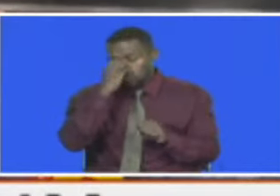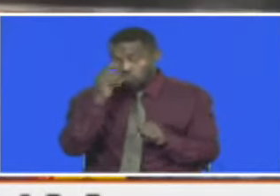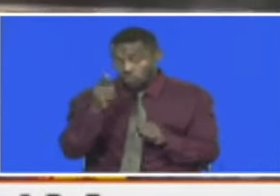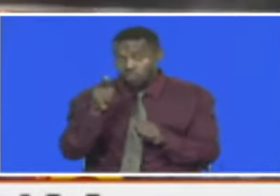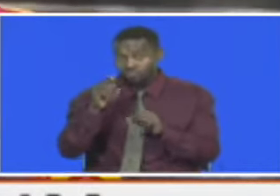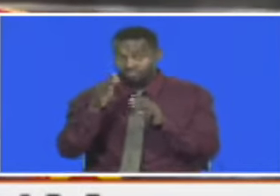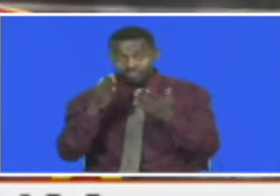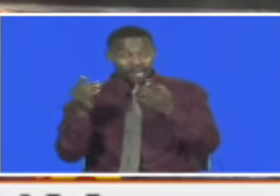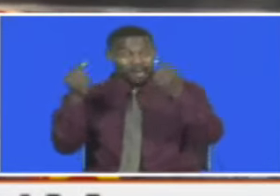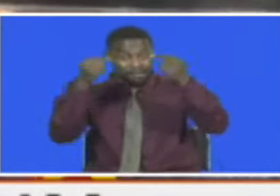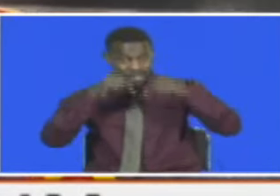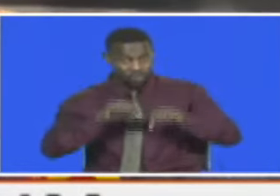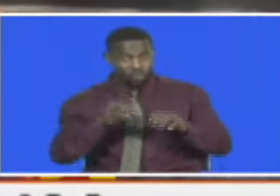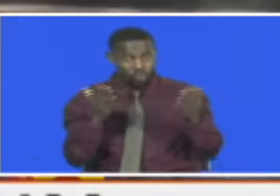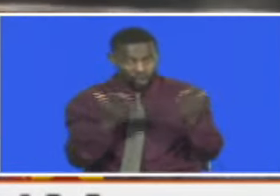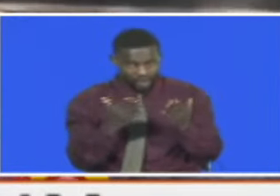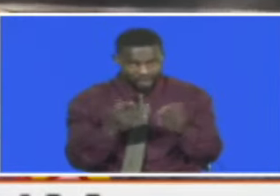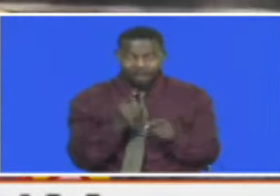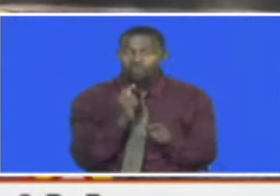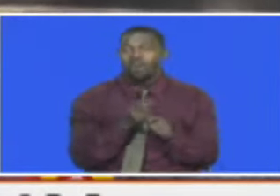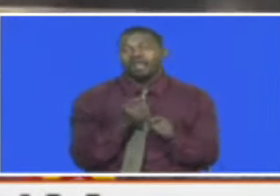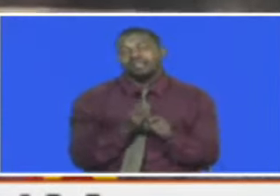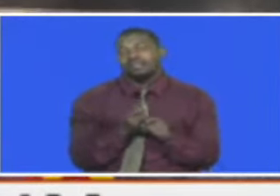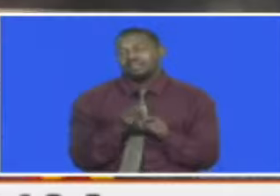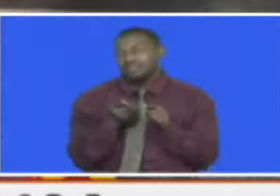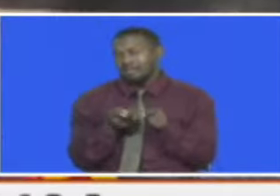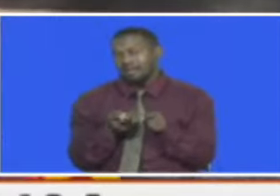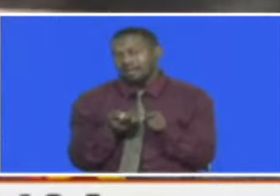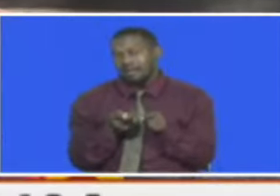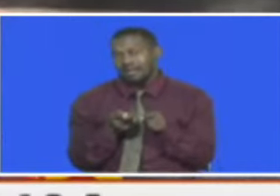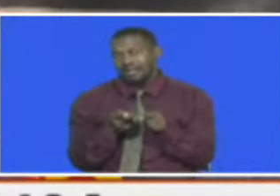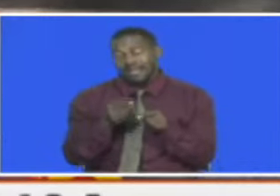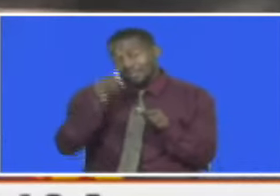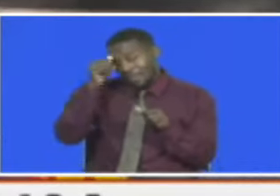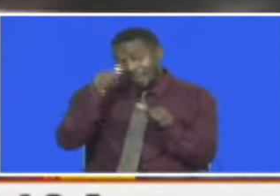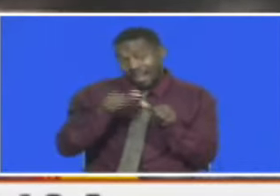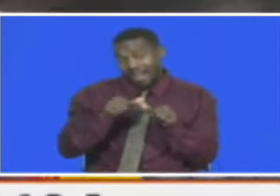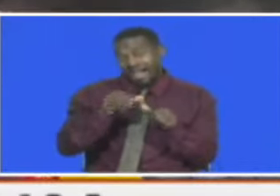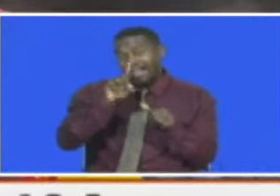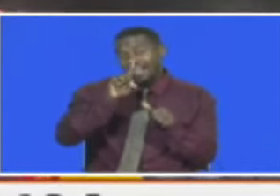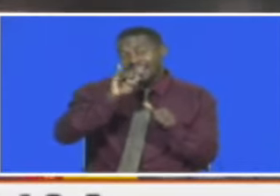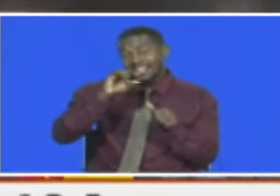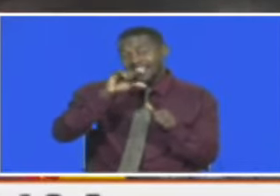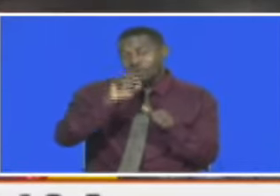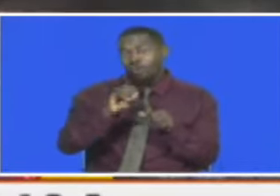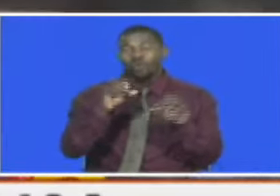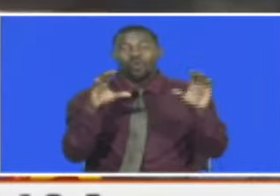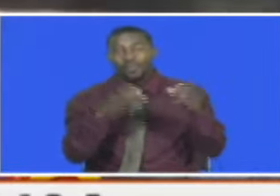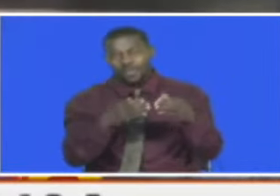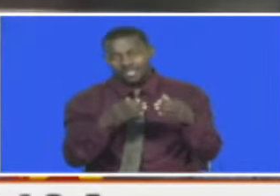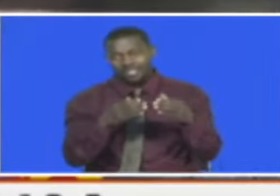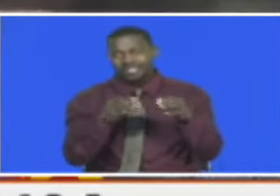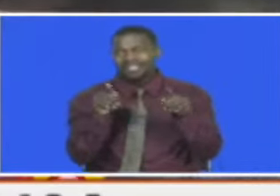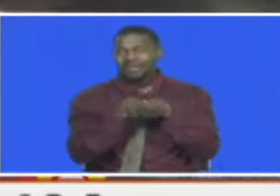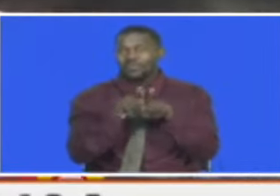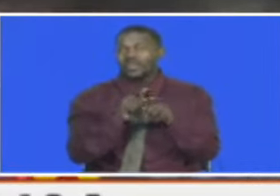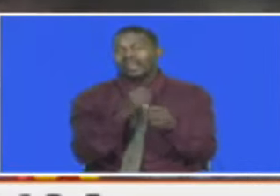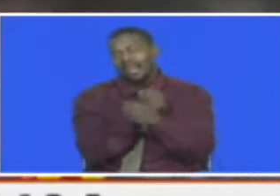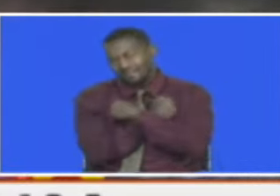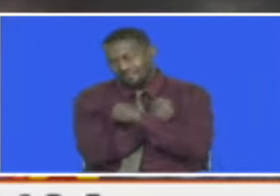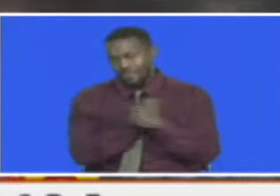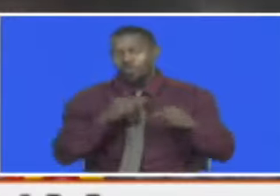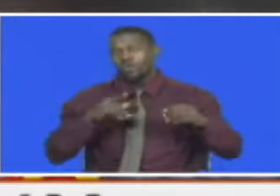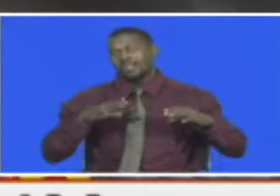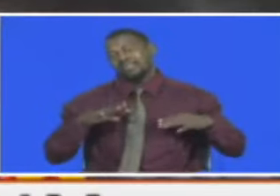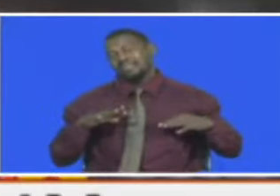unakuja Kwale, nchi ya Wadigo. Na sisi Wadigo pia tuna sababu ya kusherehekea hiyo Mashujaa, kwa sababu hata